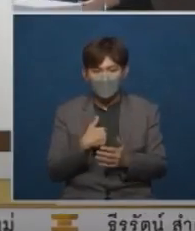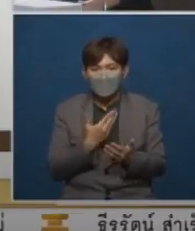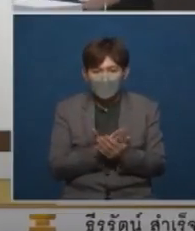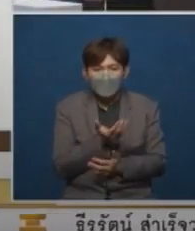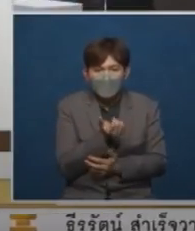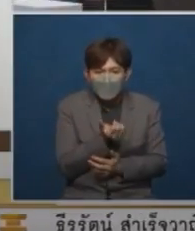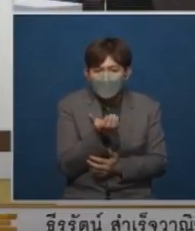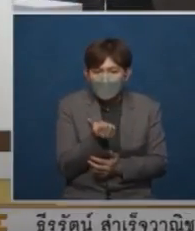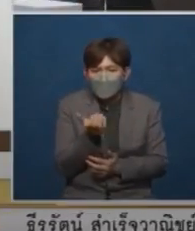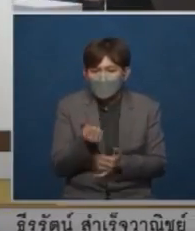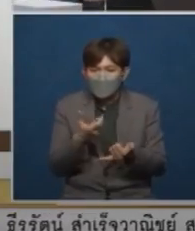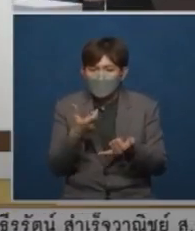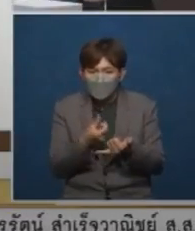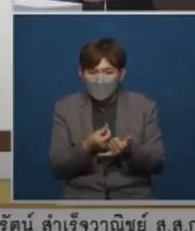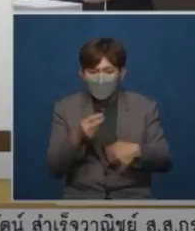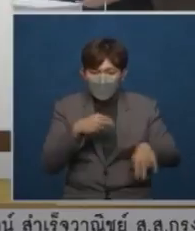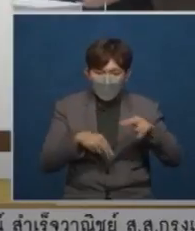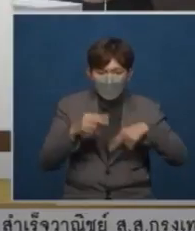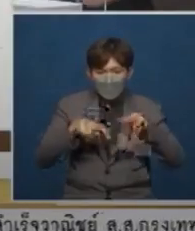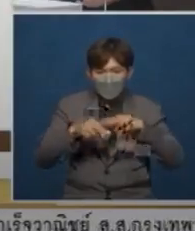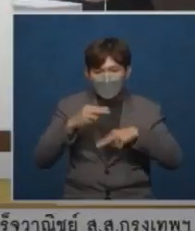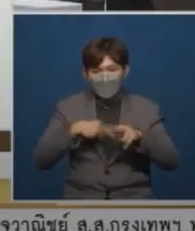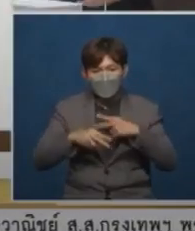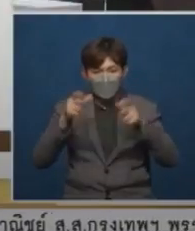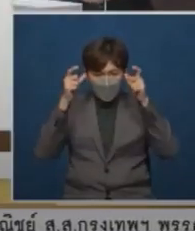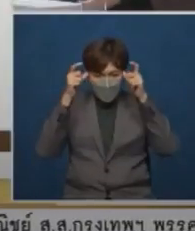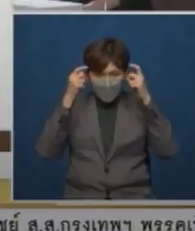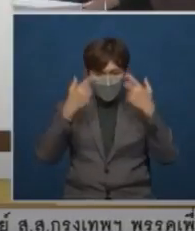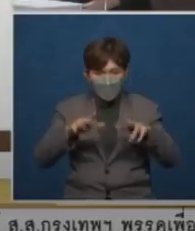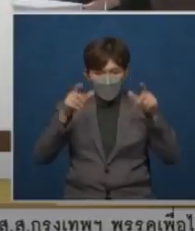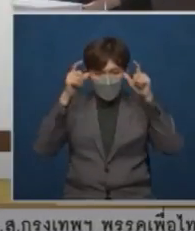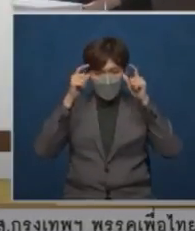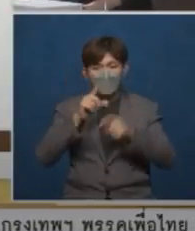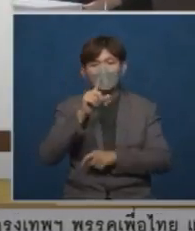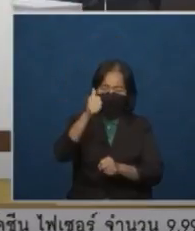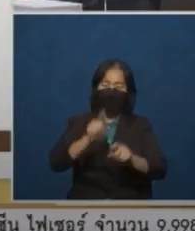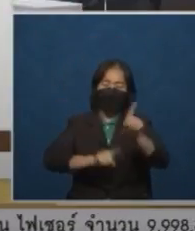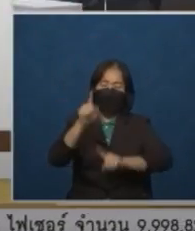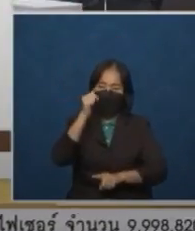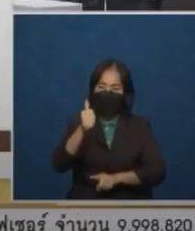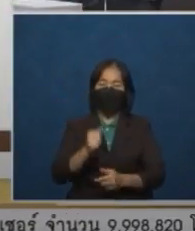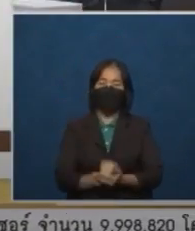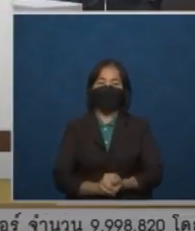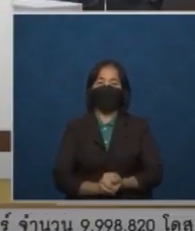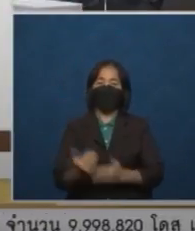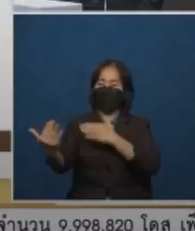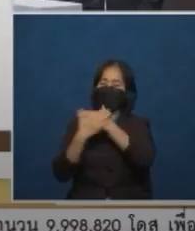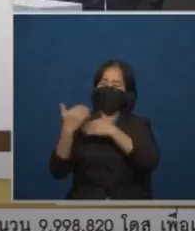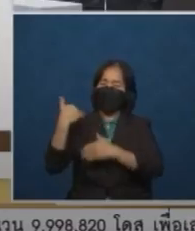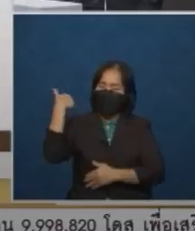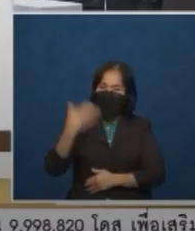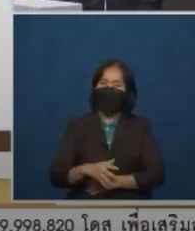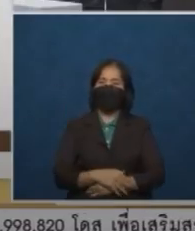ายยื้อเวลารักษากันไปตามมีตามเกิดสุดท้ายวัวก็ตายเหมือนเดิมค่ะคำเตือนก็มีค่ะความ